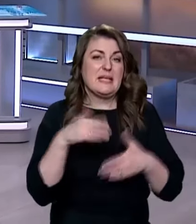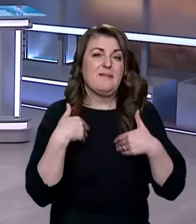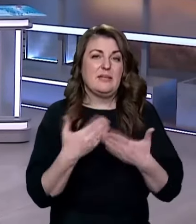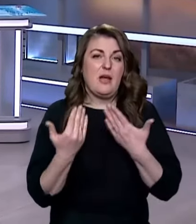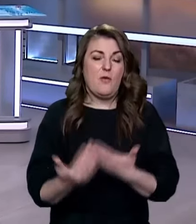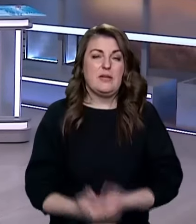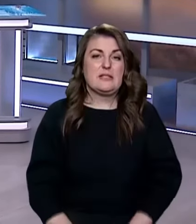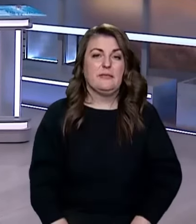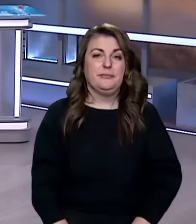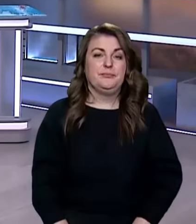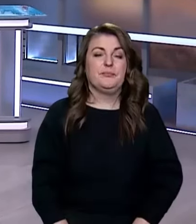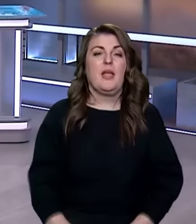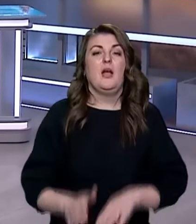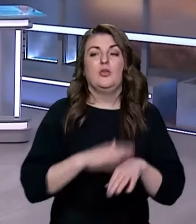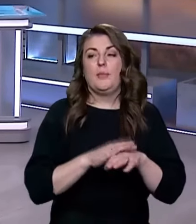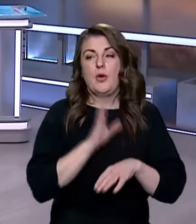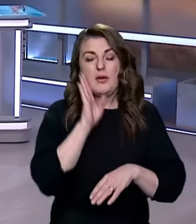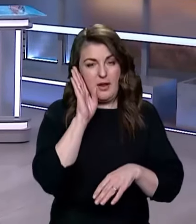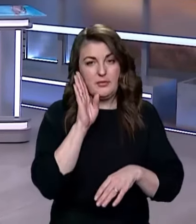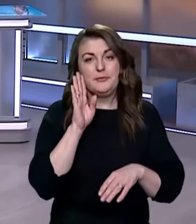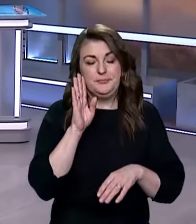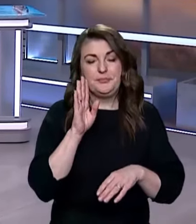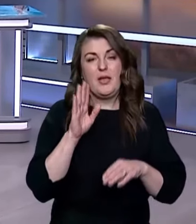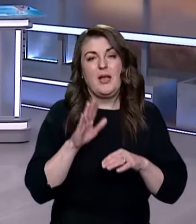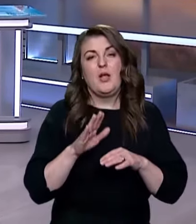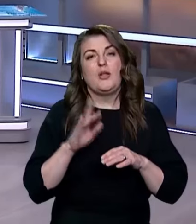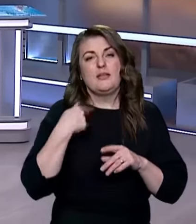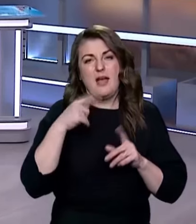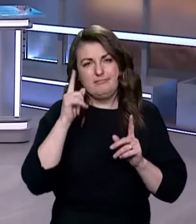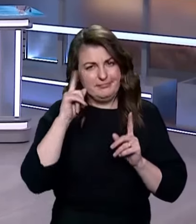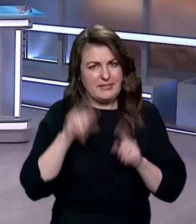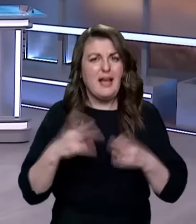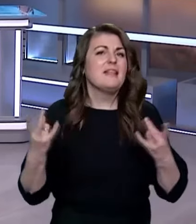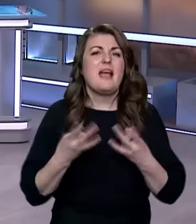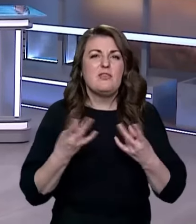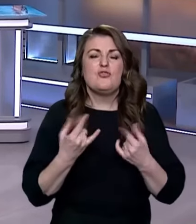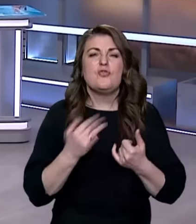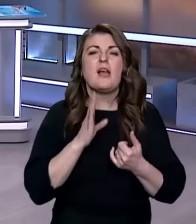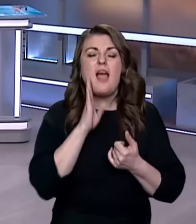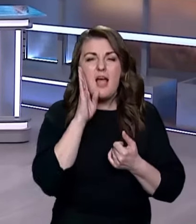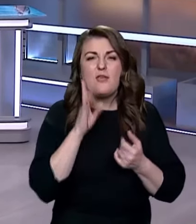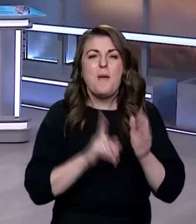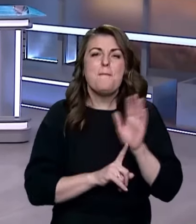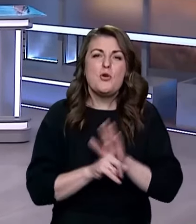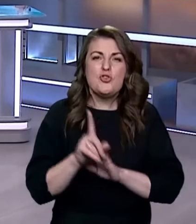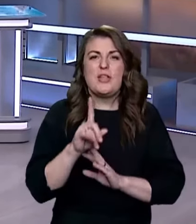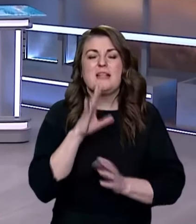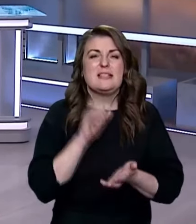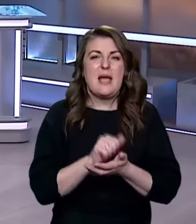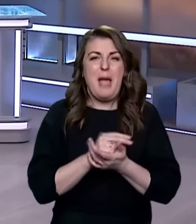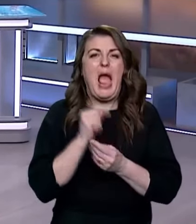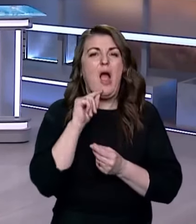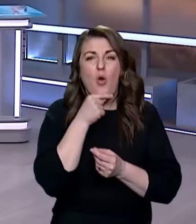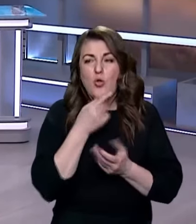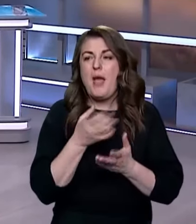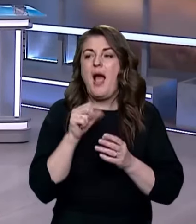вас. Доброго ранку. Пане Сергію, з особливо... Не знаю, навіщо о 7 ранку вже починати займатися